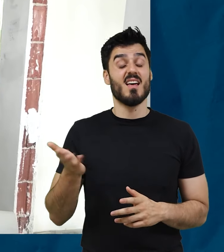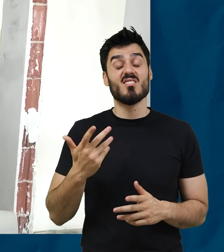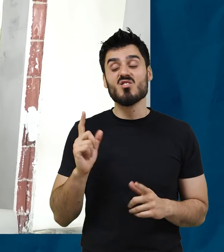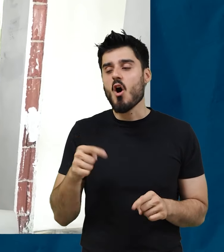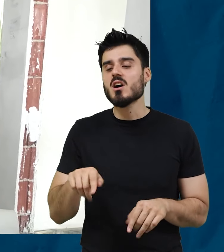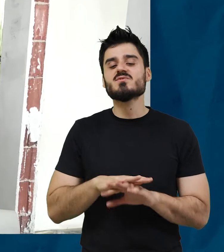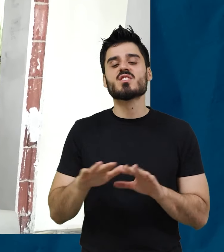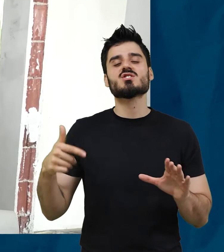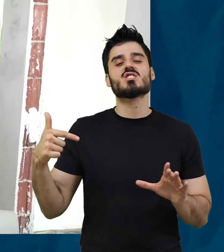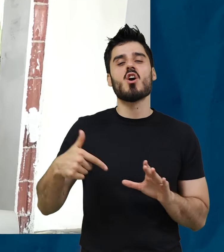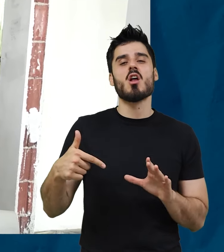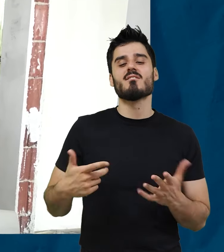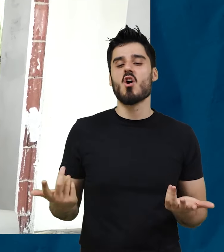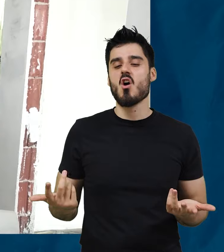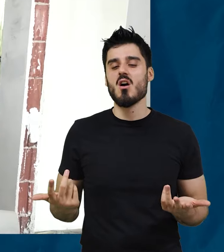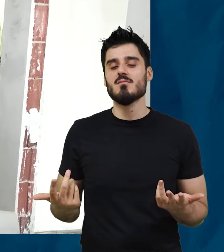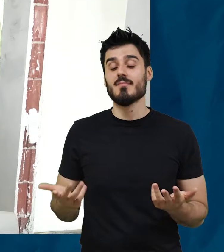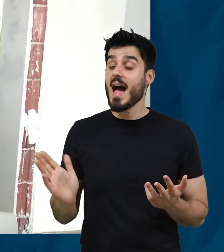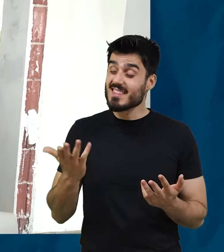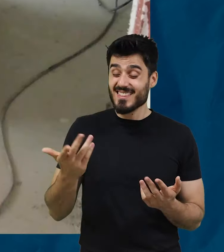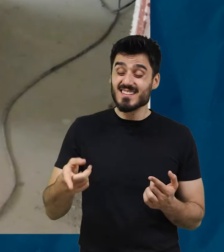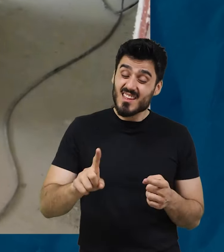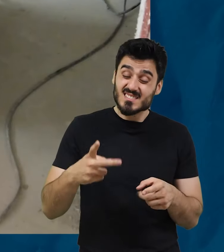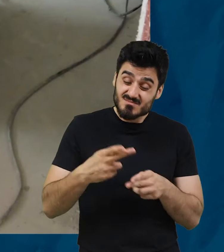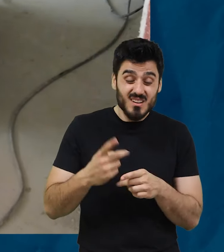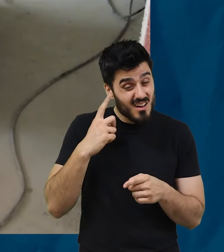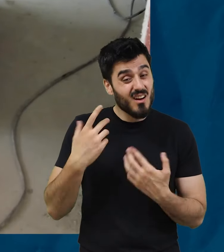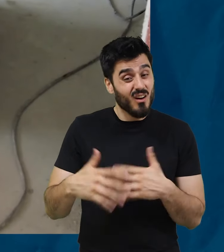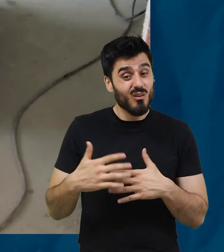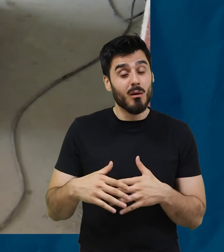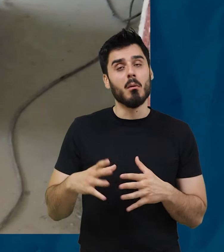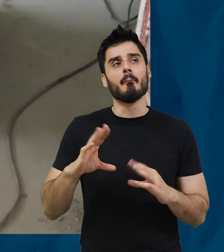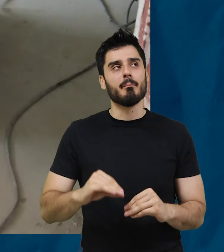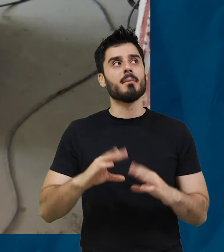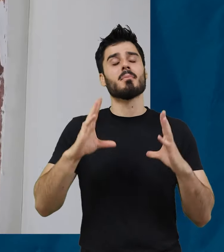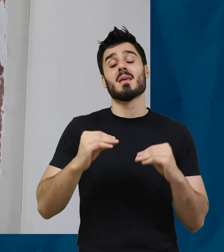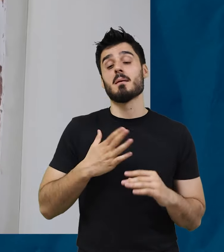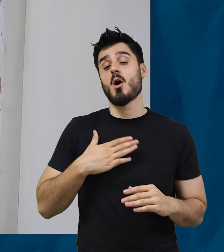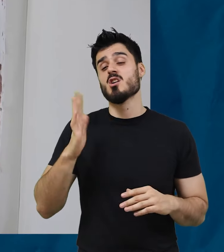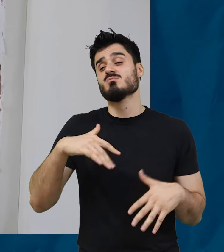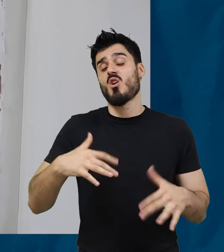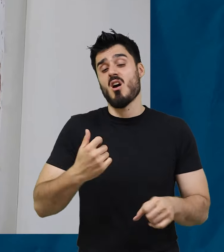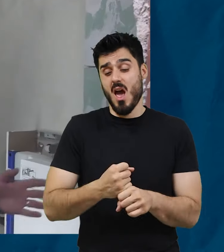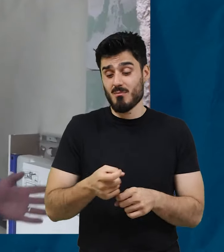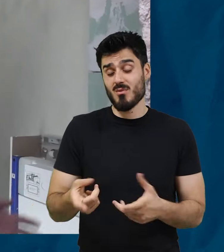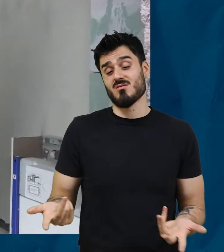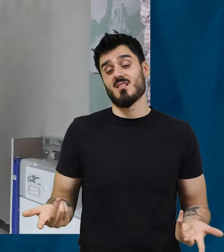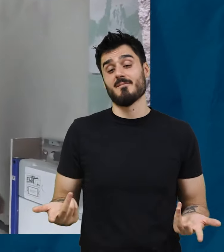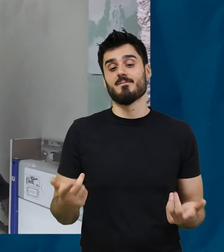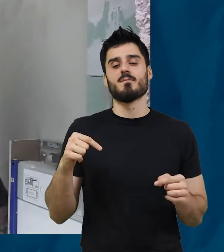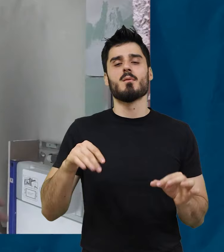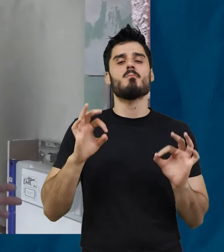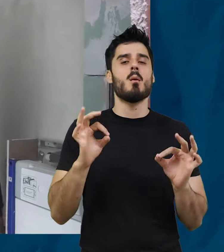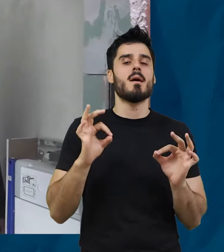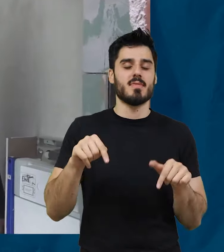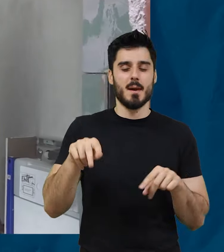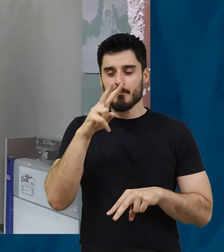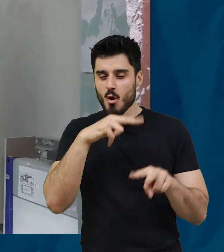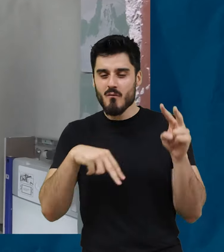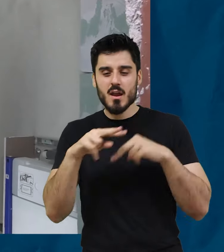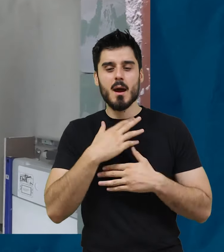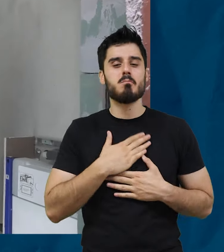Давай, ама... Оп! Айде, моля ти се, миличка, не се шегувай така, че много работа ни чака още. В момента сме на инспекция